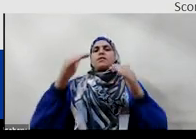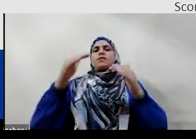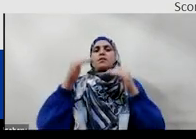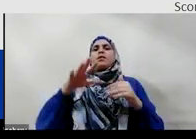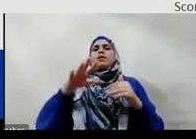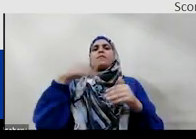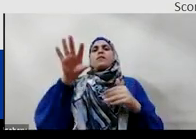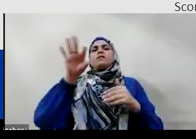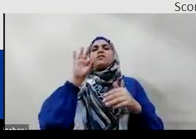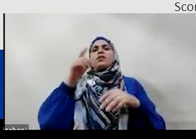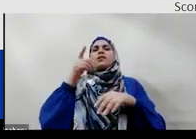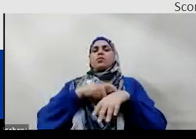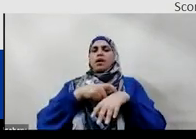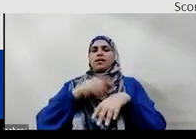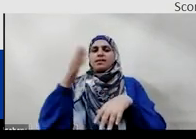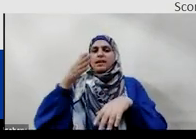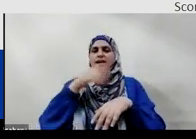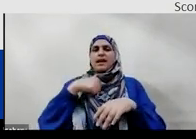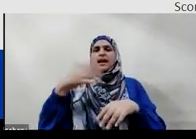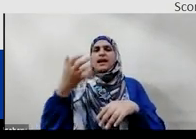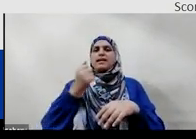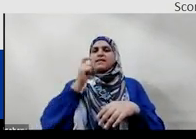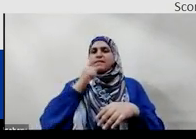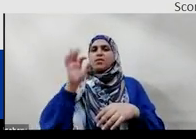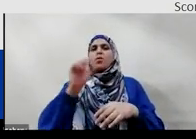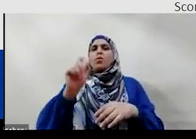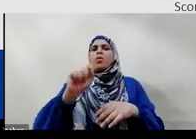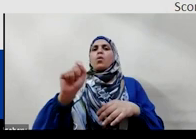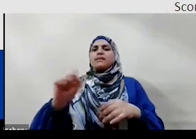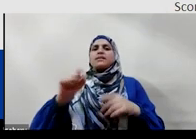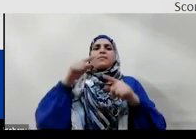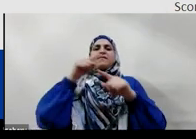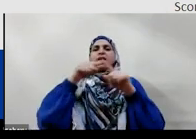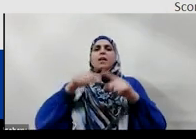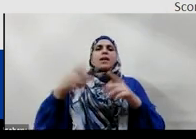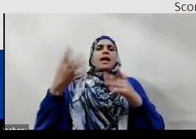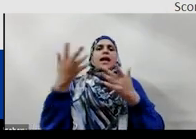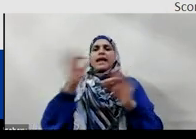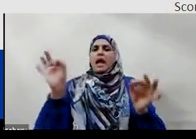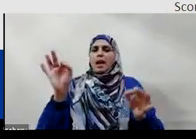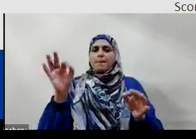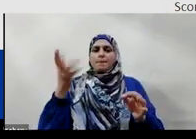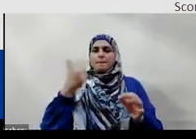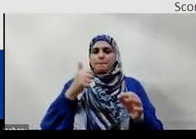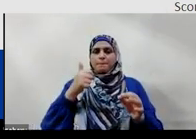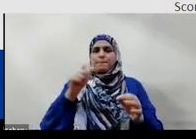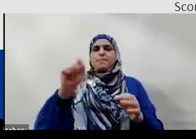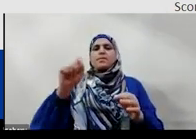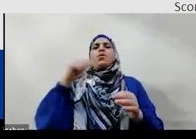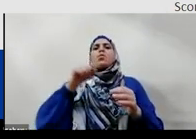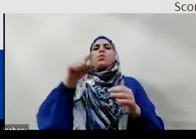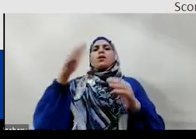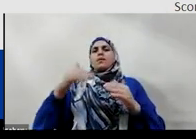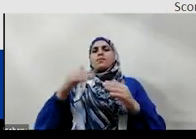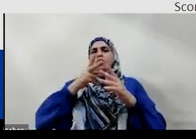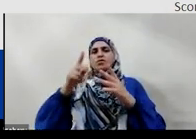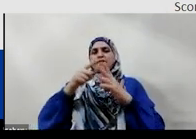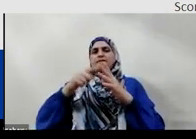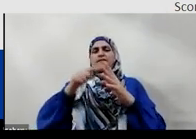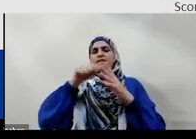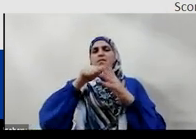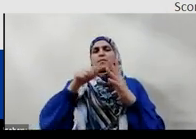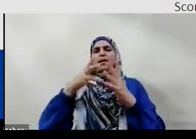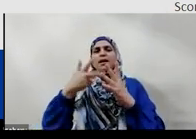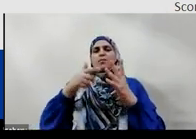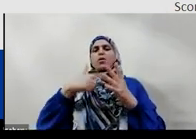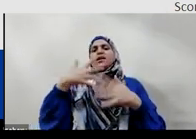ديت، اكتب التاريخ اللي انا اخدت فيه التست، واكتب التوتال سكور اللي انا حصلت عليه والسب سكورز في السكشنز المختلفة اللي انا حصلت عليها، بعمل